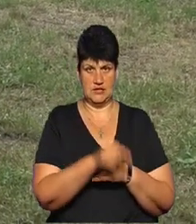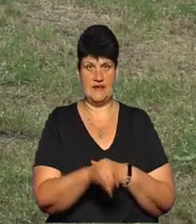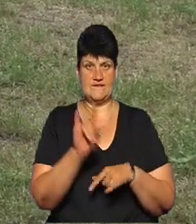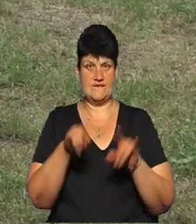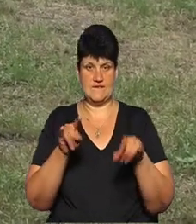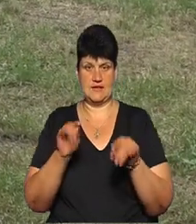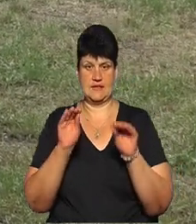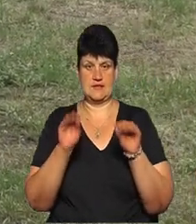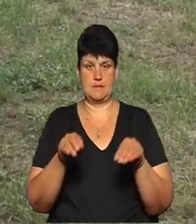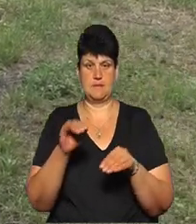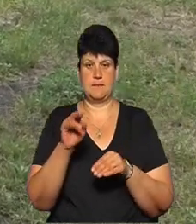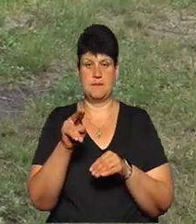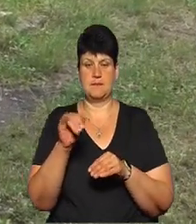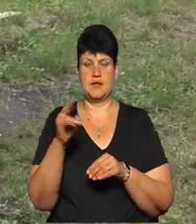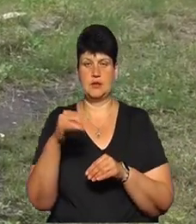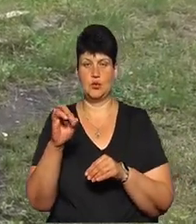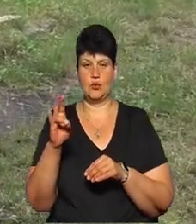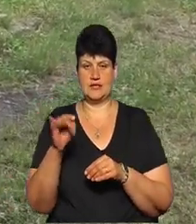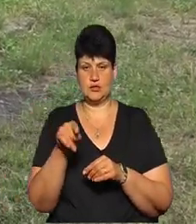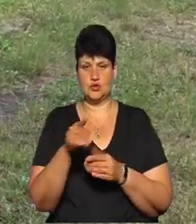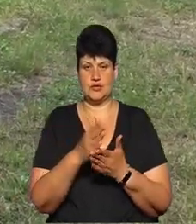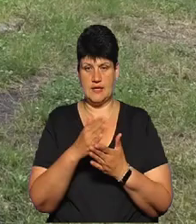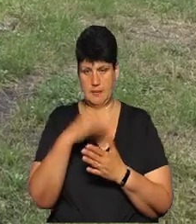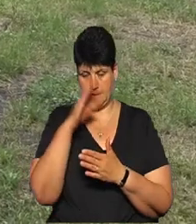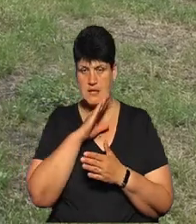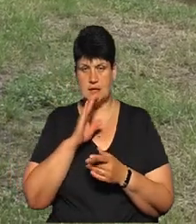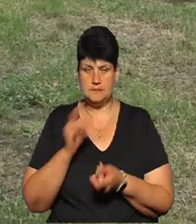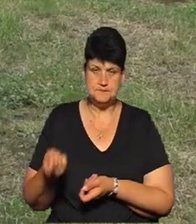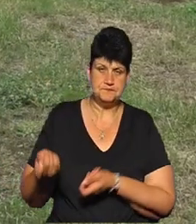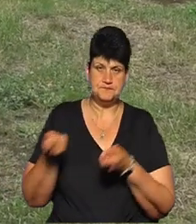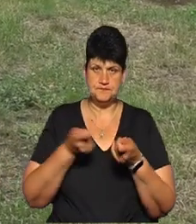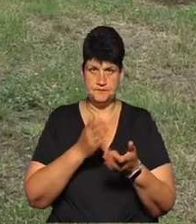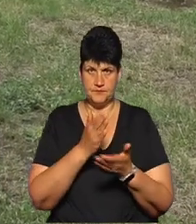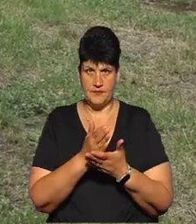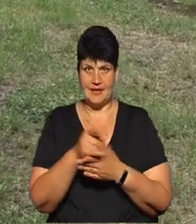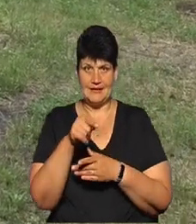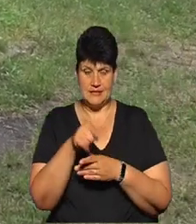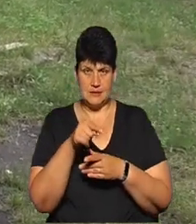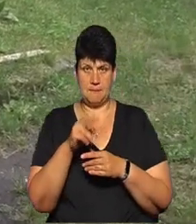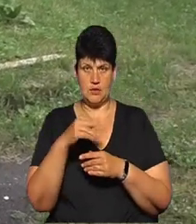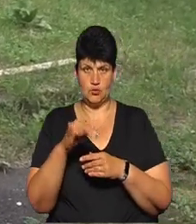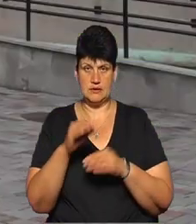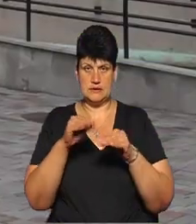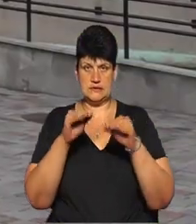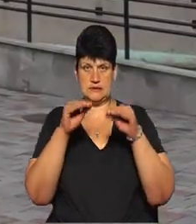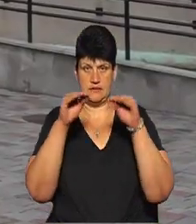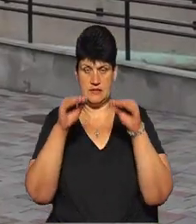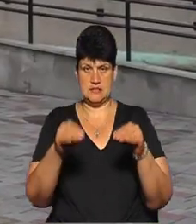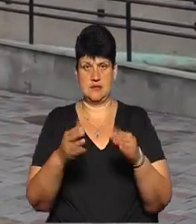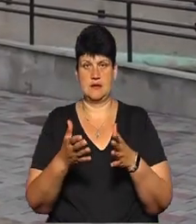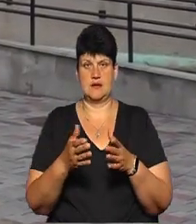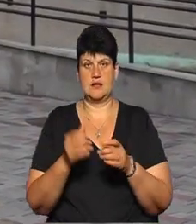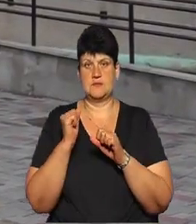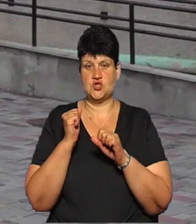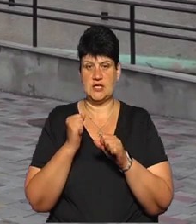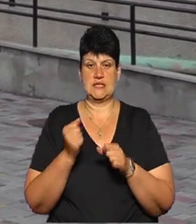ставимо піддони. Оці, що є, батьки попривозили. І зверху тоді на ті піддони ставляться мішки з піском. Навчальний рік